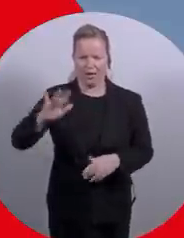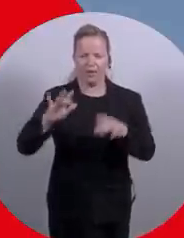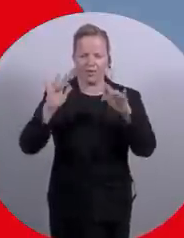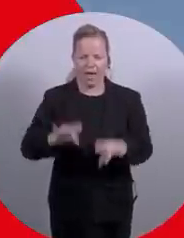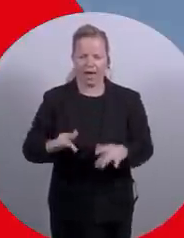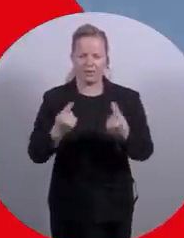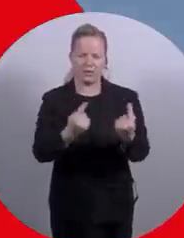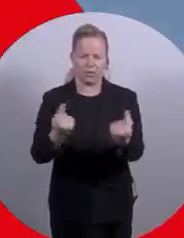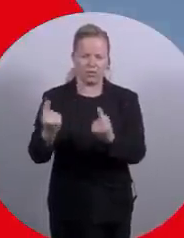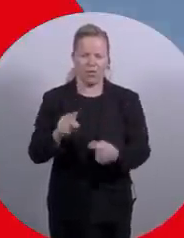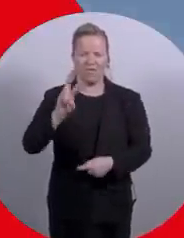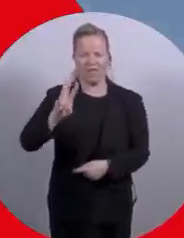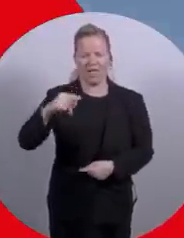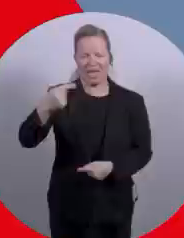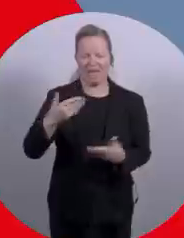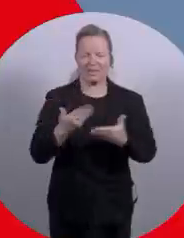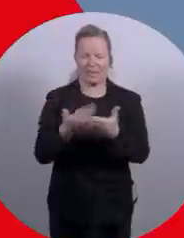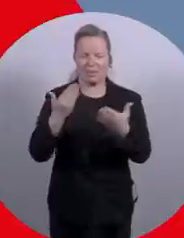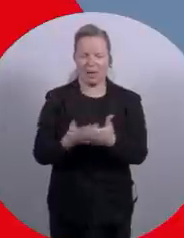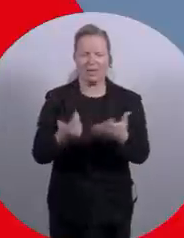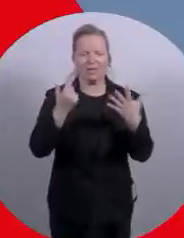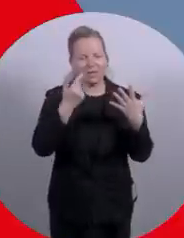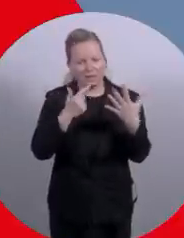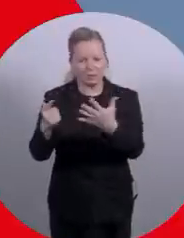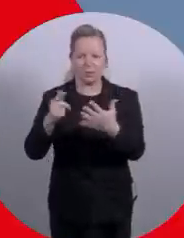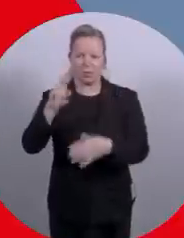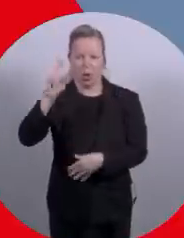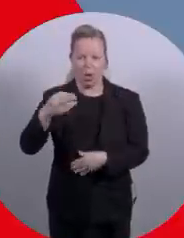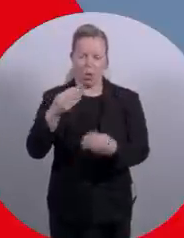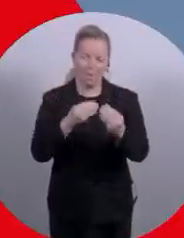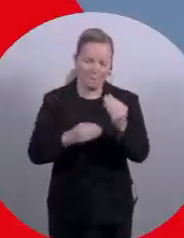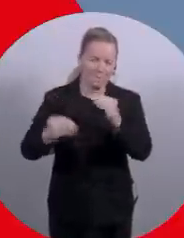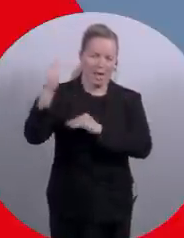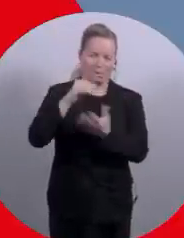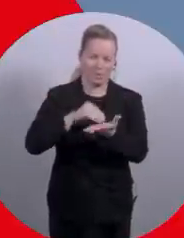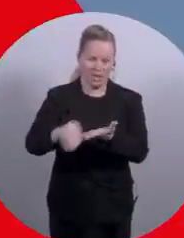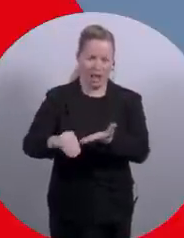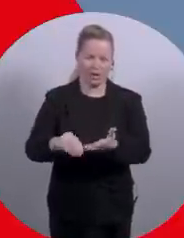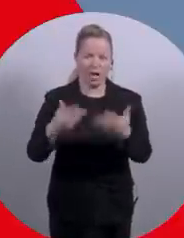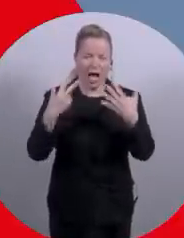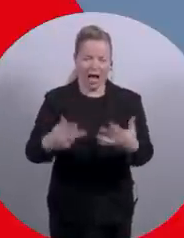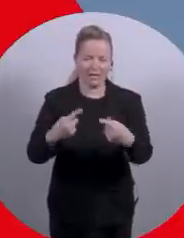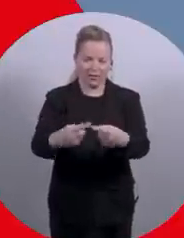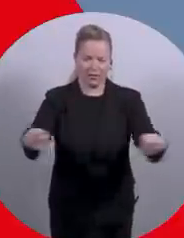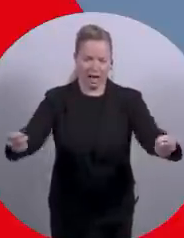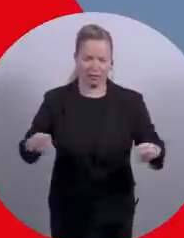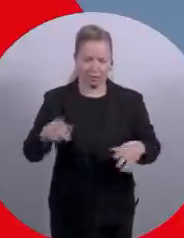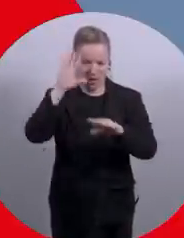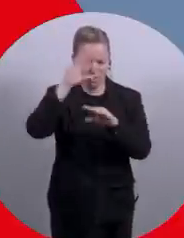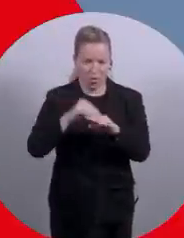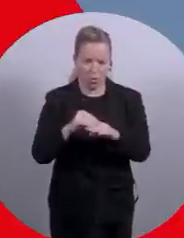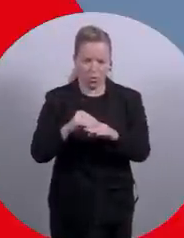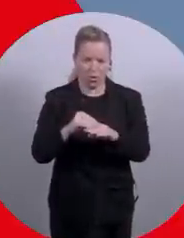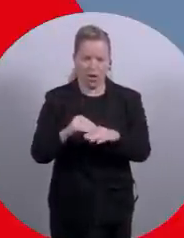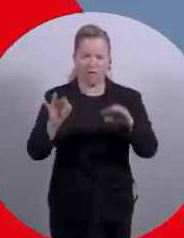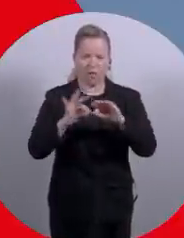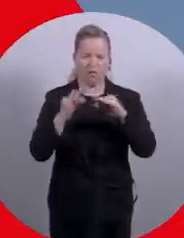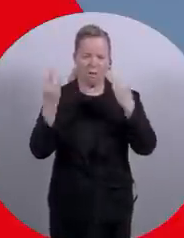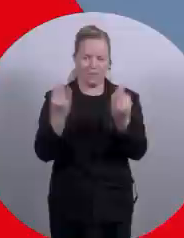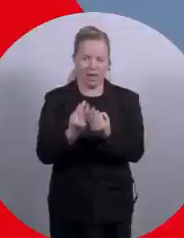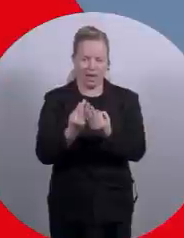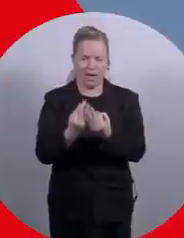für WG-Zimmer in Innsbruck 700 Euro und mehr zahlt für 80 Quadratmeter Wohnung für Familie